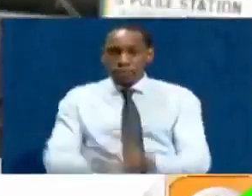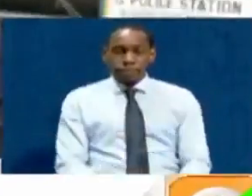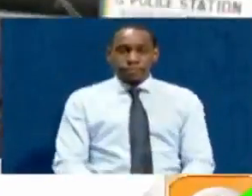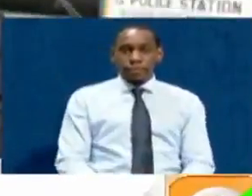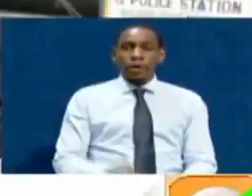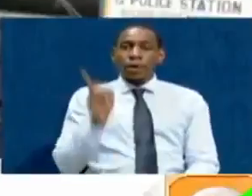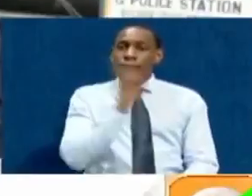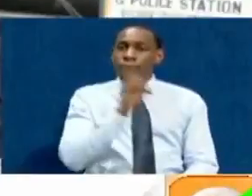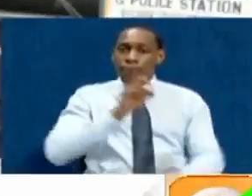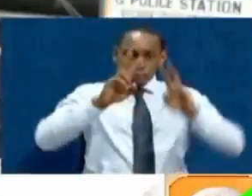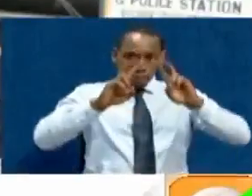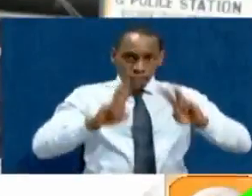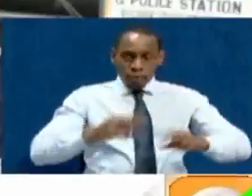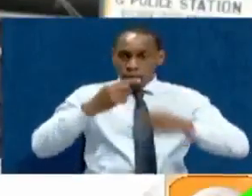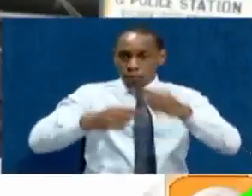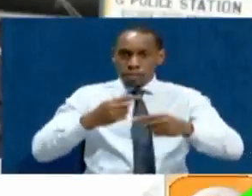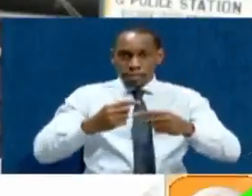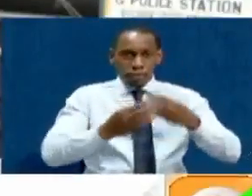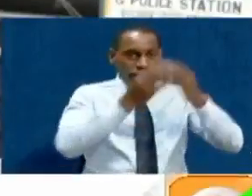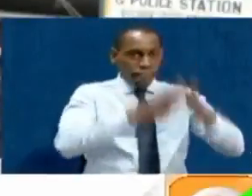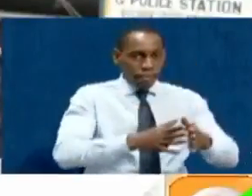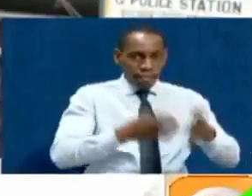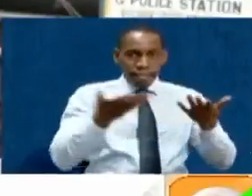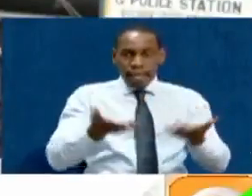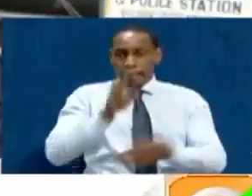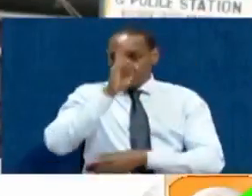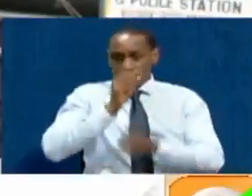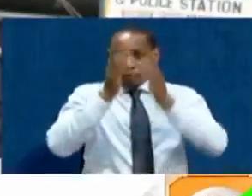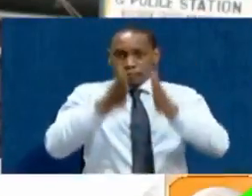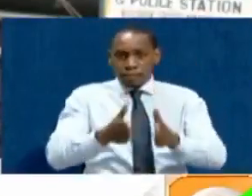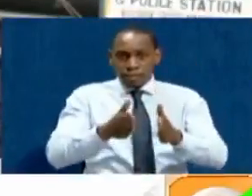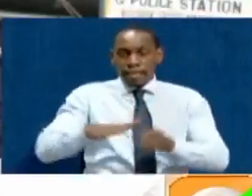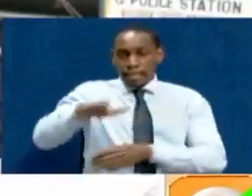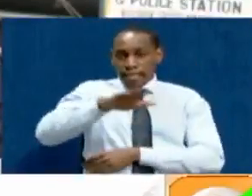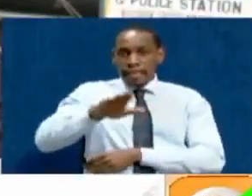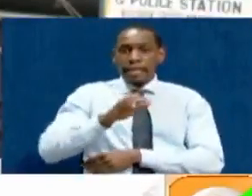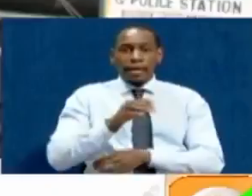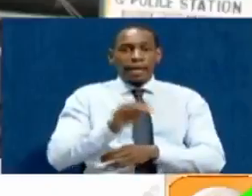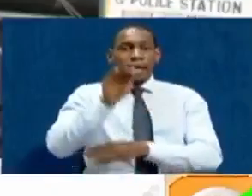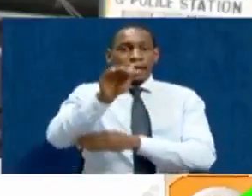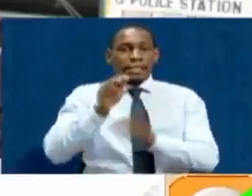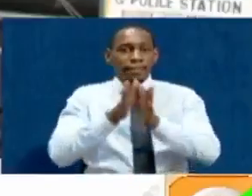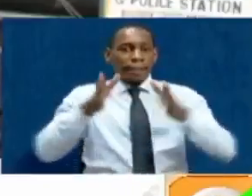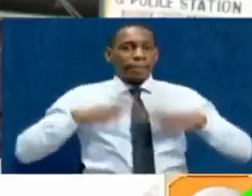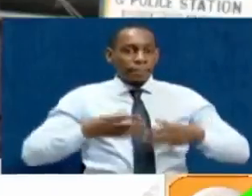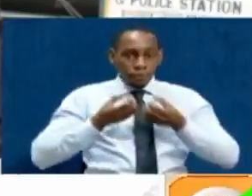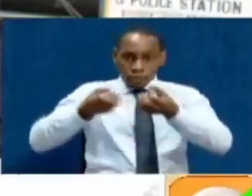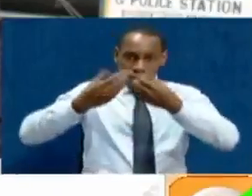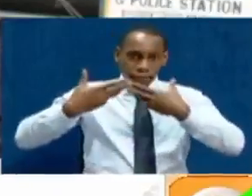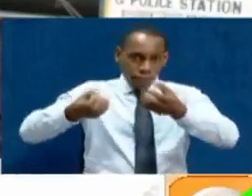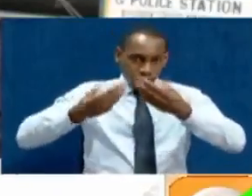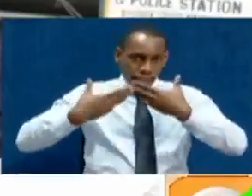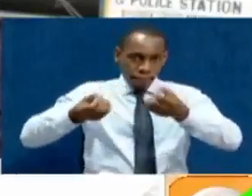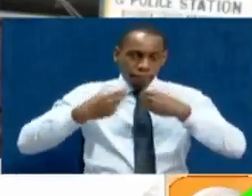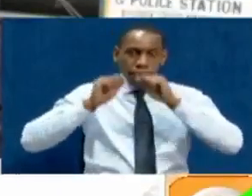Huku msako mkali ukiendelea dhidi ya wafungwa hao, sasa maafisa wa usalama katika eneo hili wametoa wito kwa wakazi kutoa taarifa